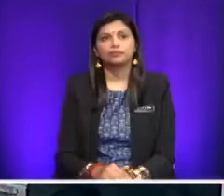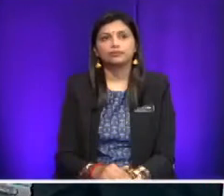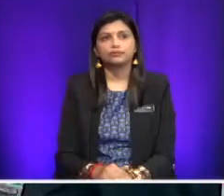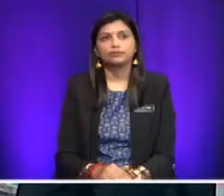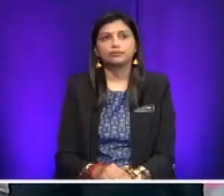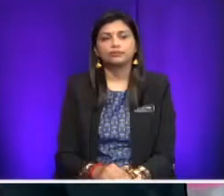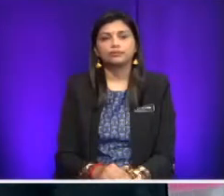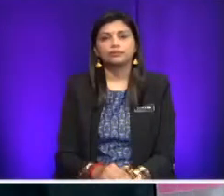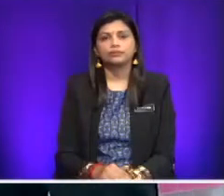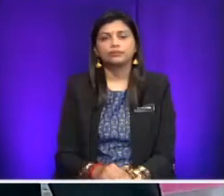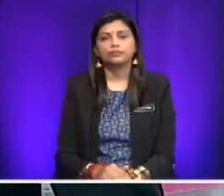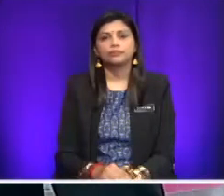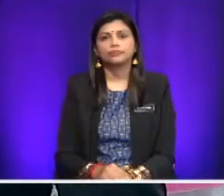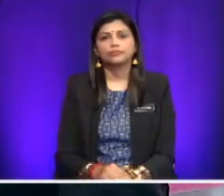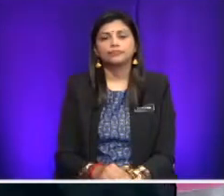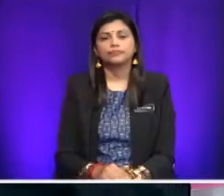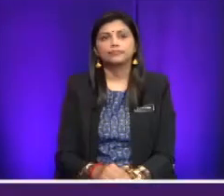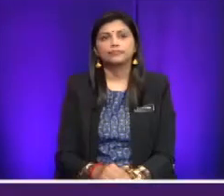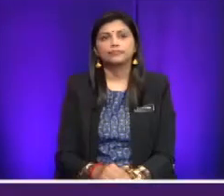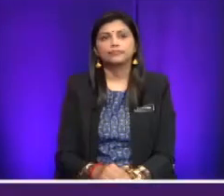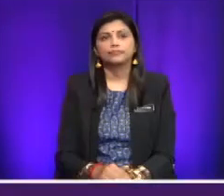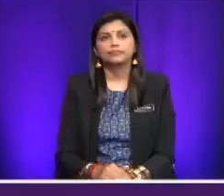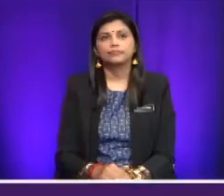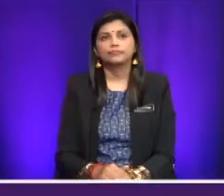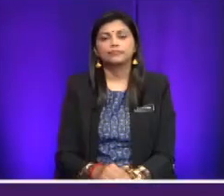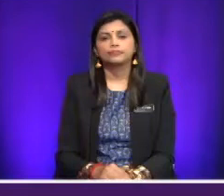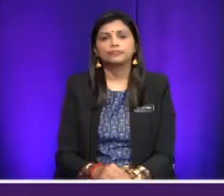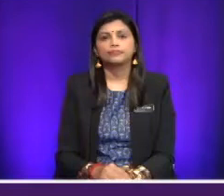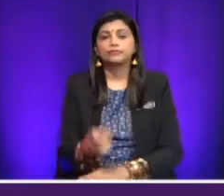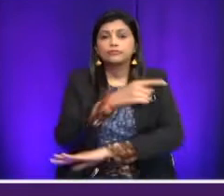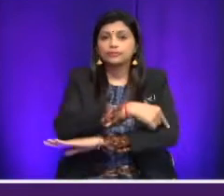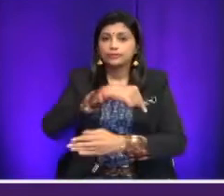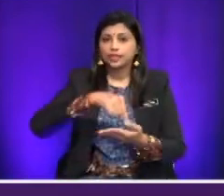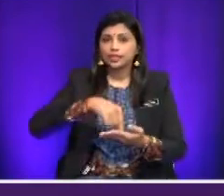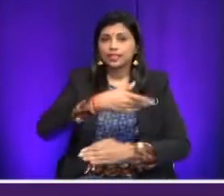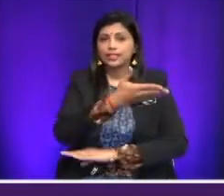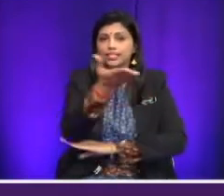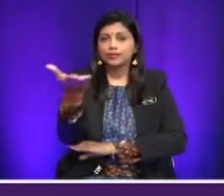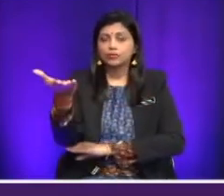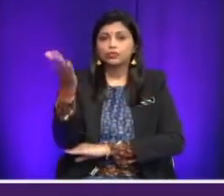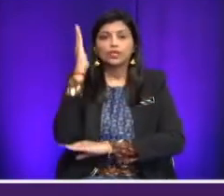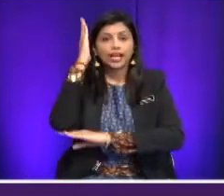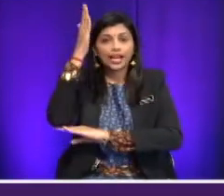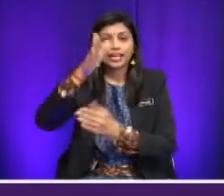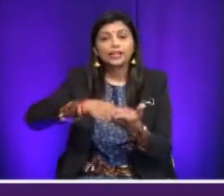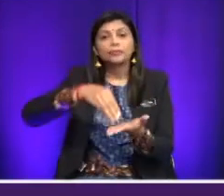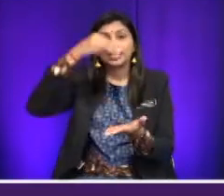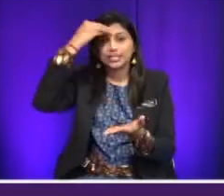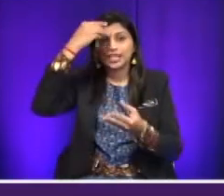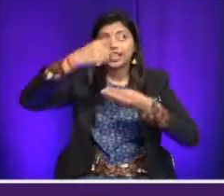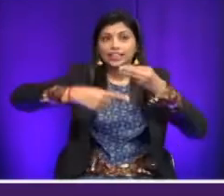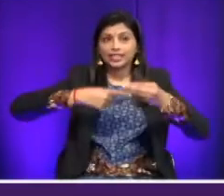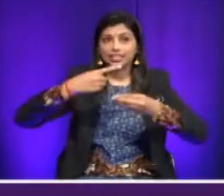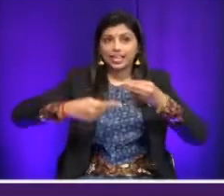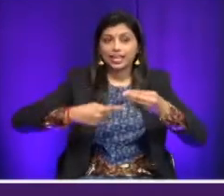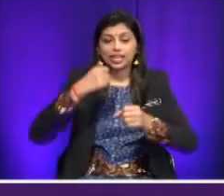perbanyak kita padahal ini adalah 51 pemahaman terhadap ospek ke Jayapura ke bentuk industri 5-point the world Expo tidak